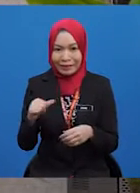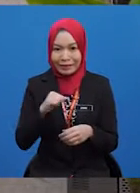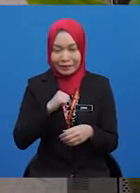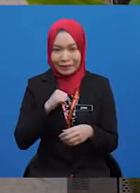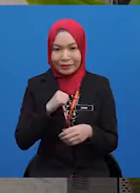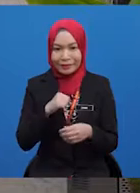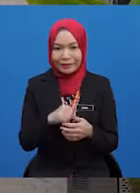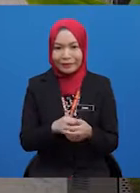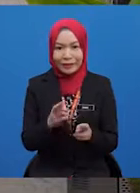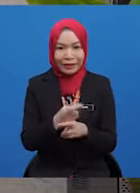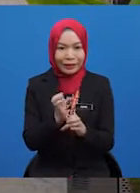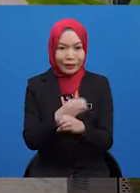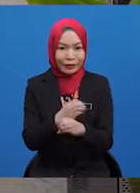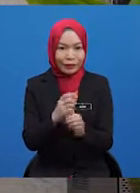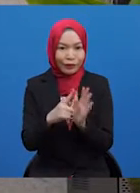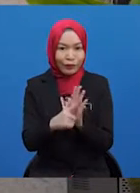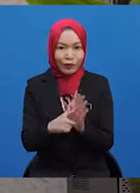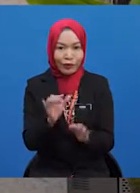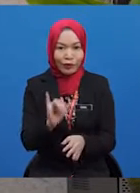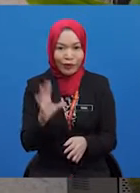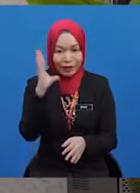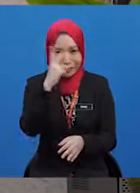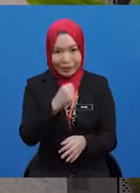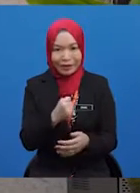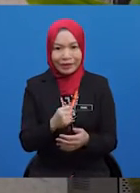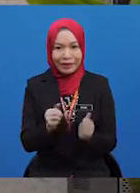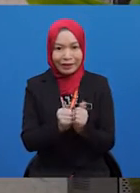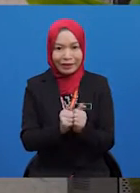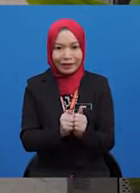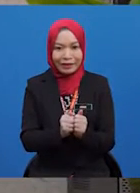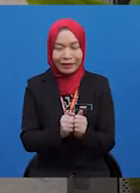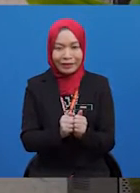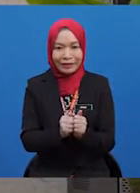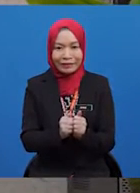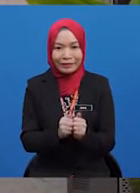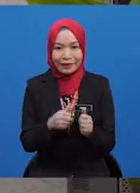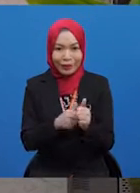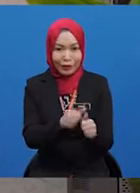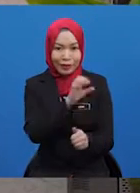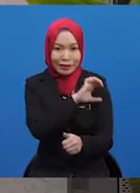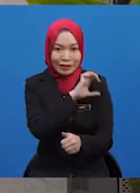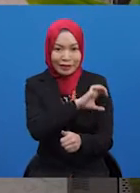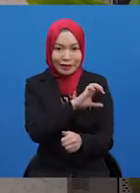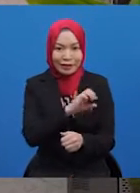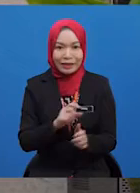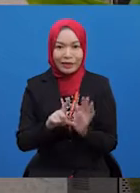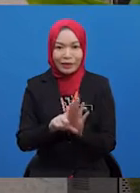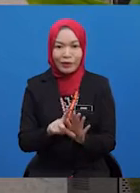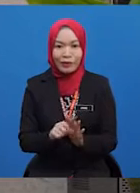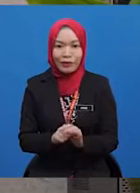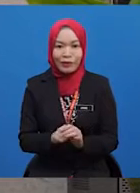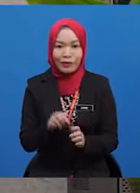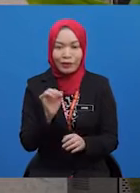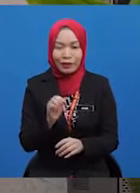sendiri reka bentuk logo yang menarik dengan menepati ciri-ciri logo